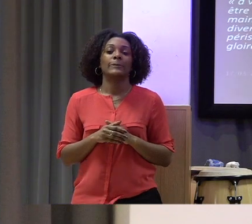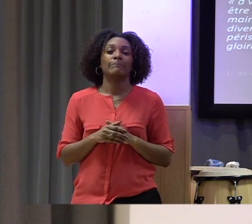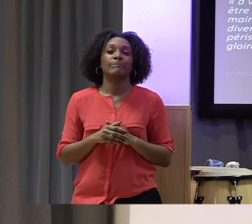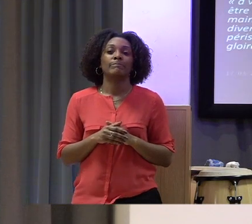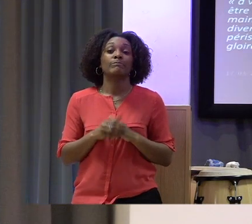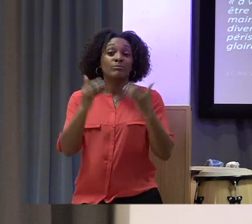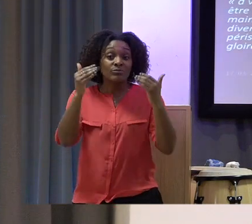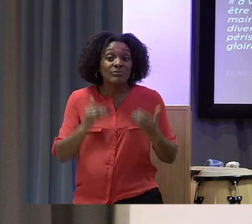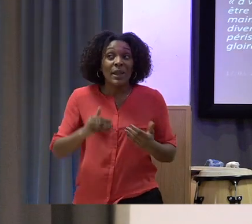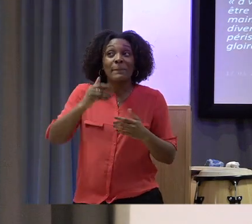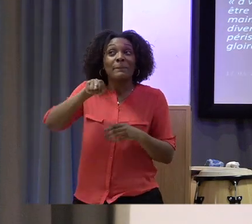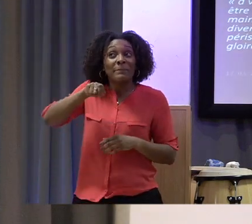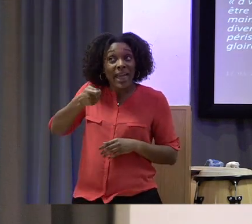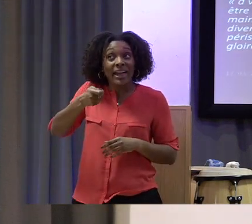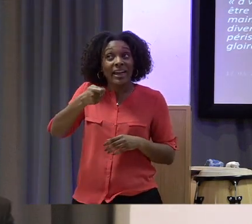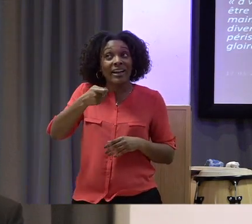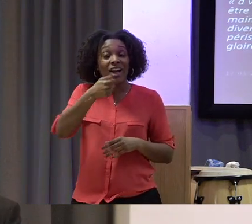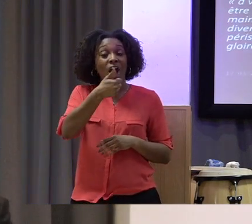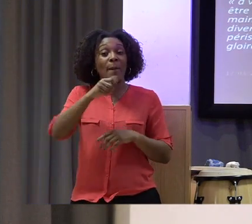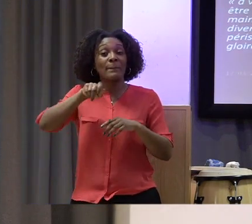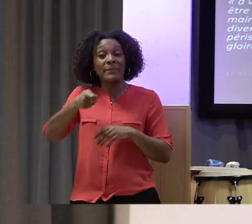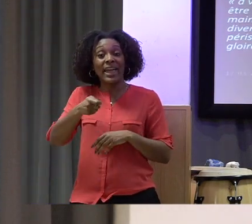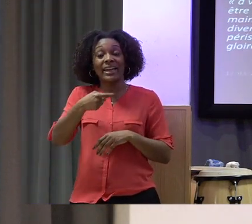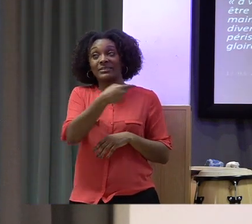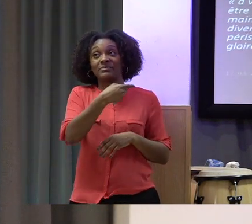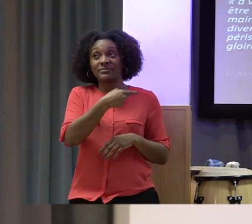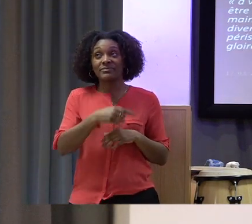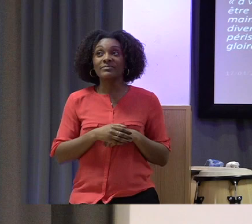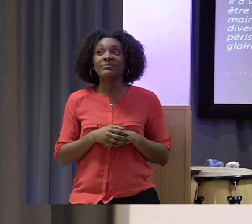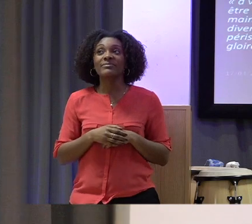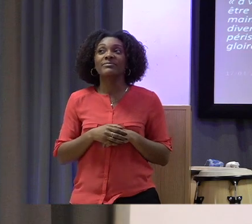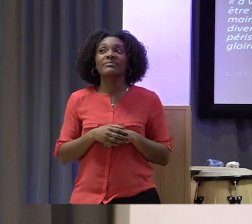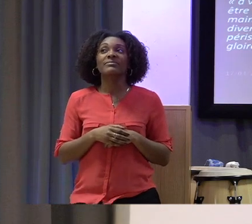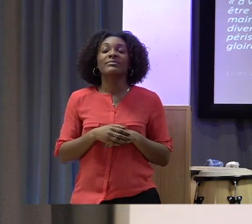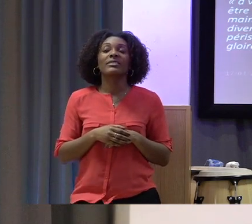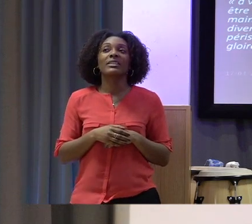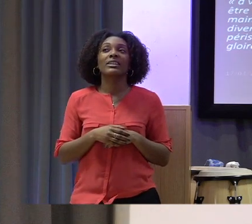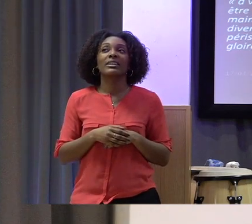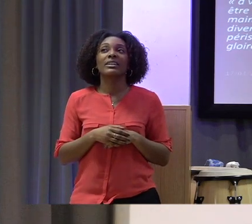Dans la première épître de Pierre que mon épouse a citée dimanche dernier,